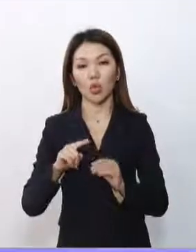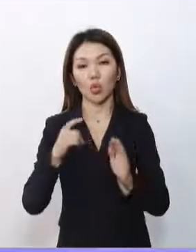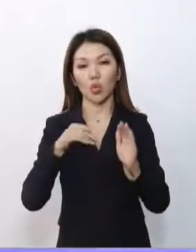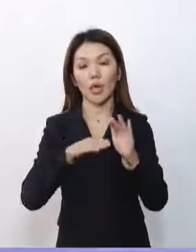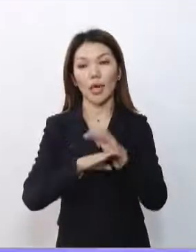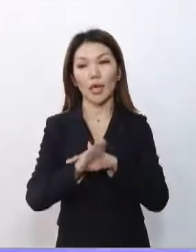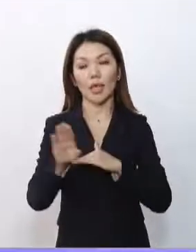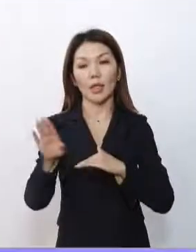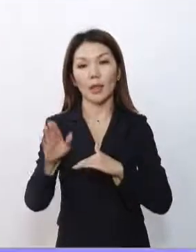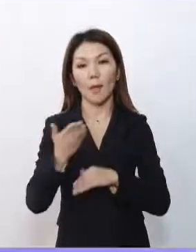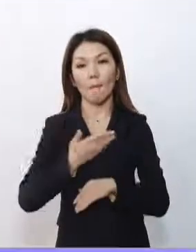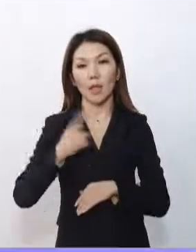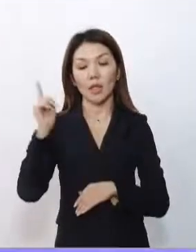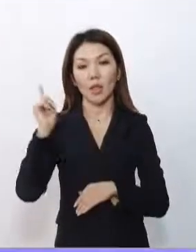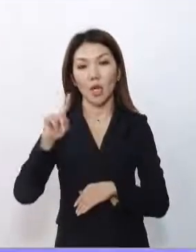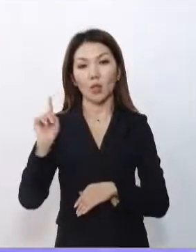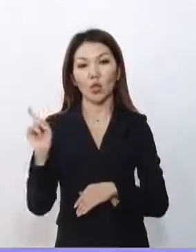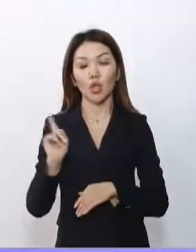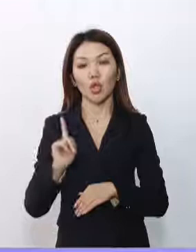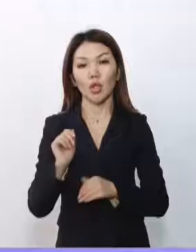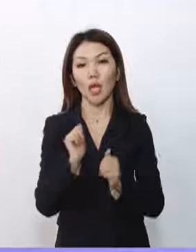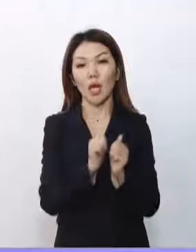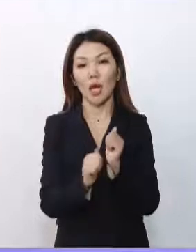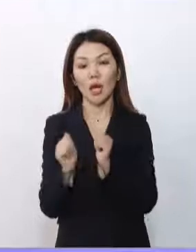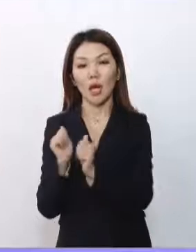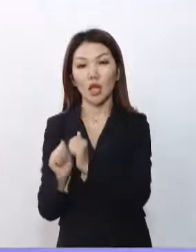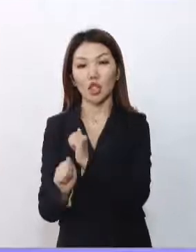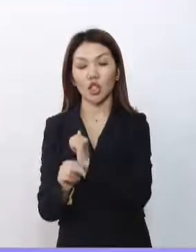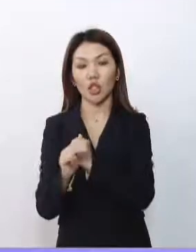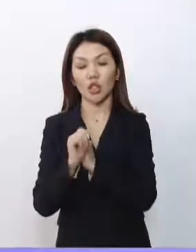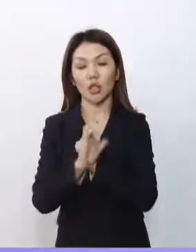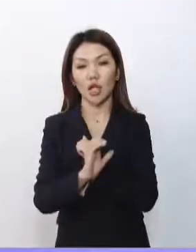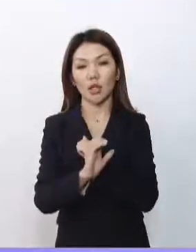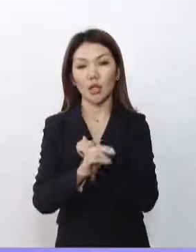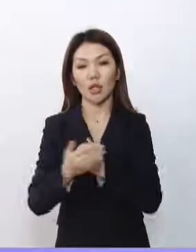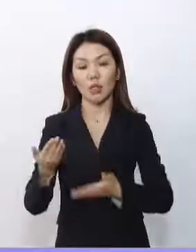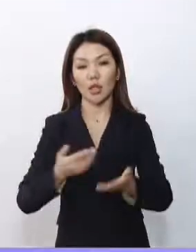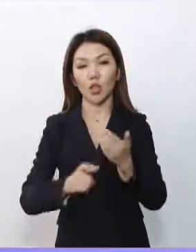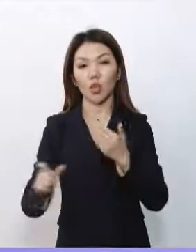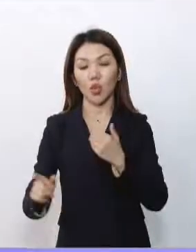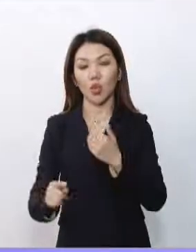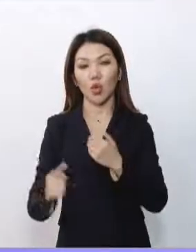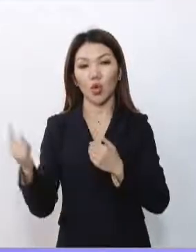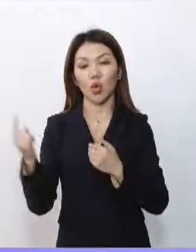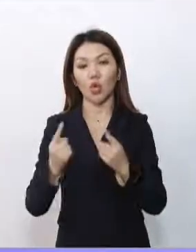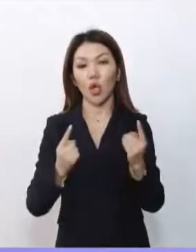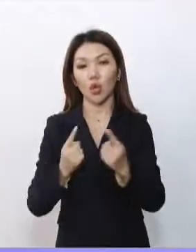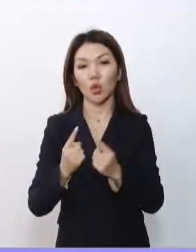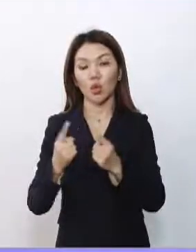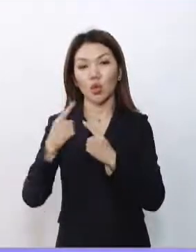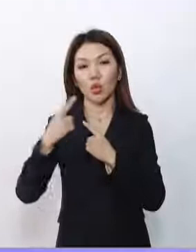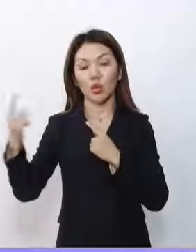мы знаем что за каждый час пешеходы друг от друга